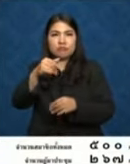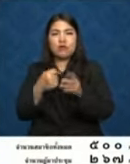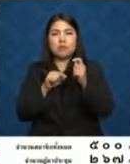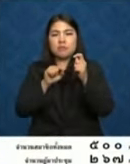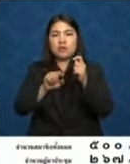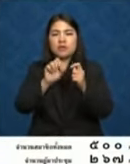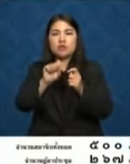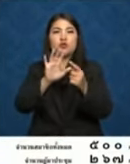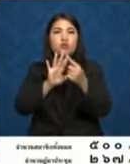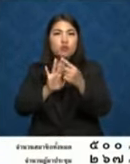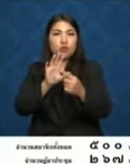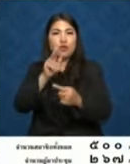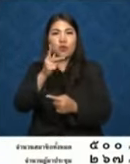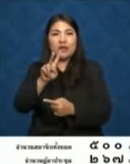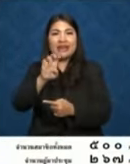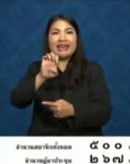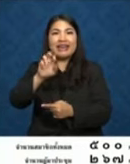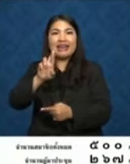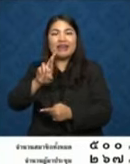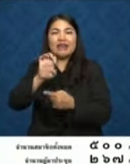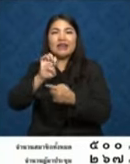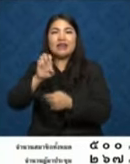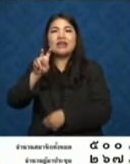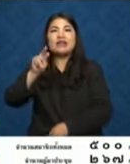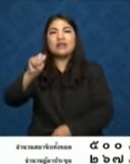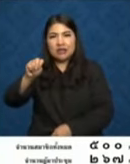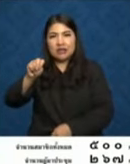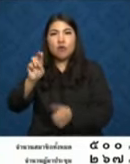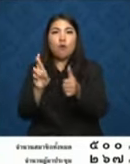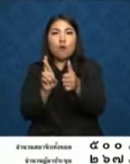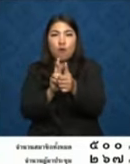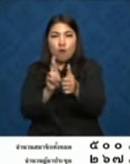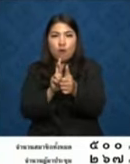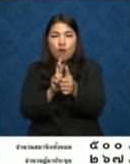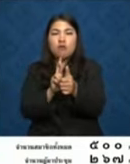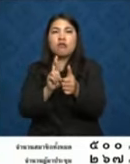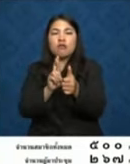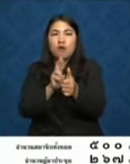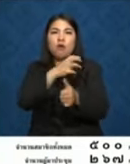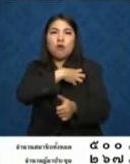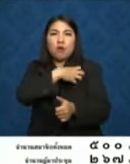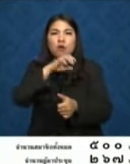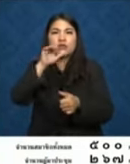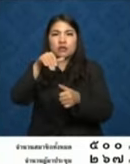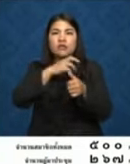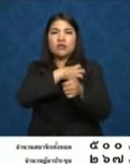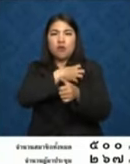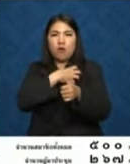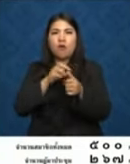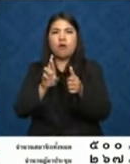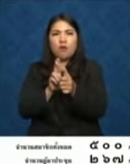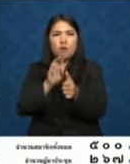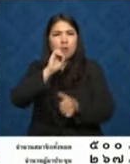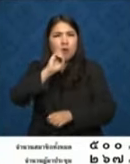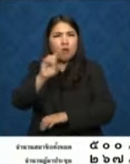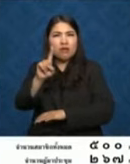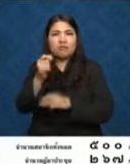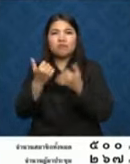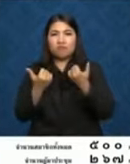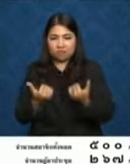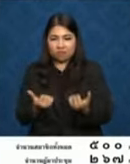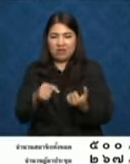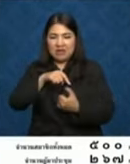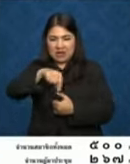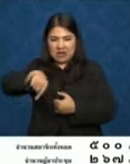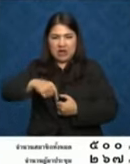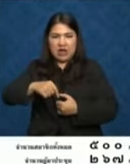ได้รับเรื่องร้องเรียนจากนายลูอีฮับบิรองนายกเทศมนตรีตำบลสุขีรินทร์เนื่องจากเป็นพื้นที่ที่มีประชากรเ